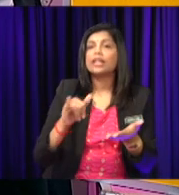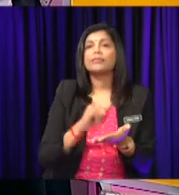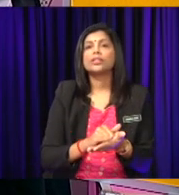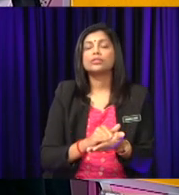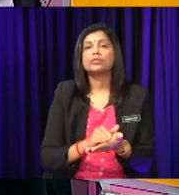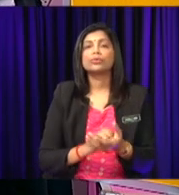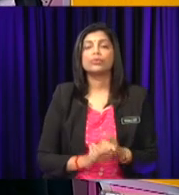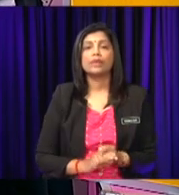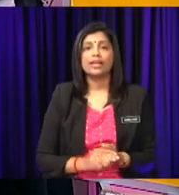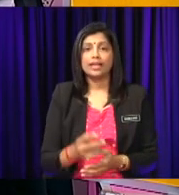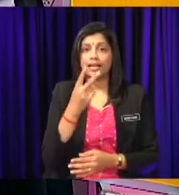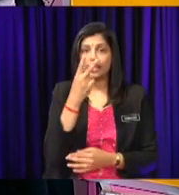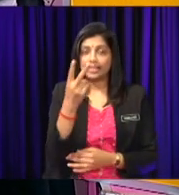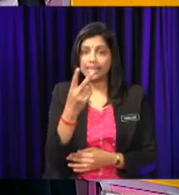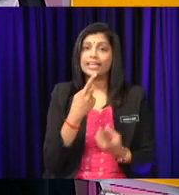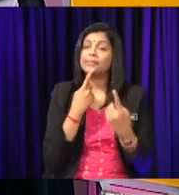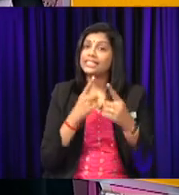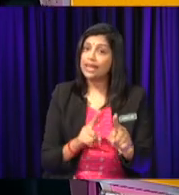dengan kawan-kawan